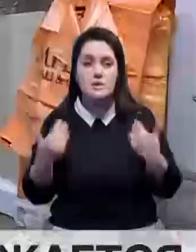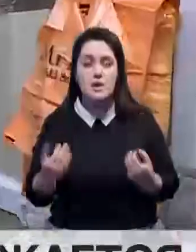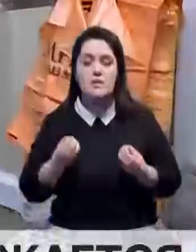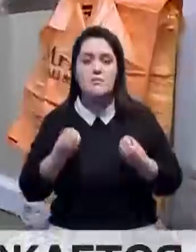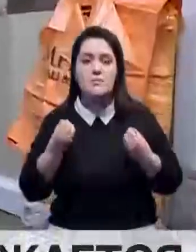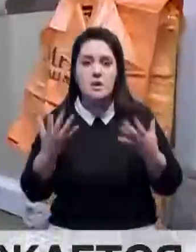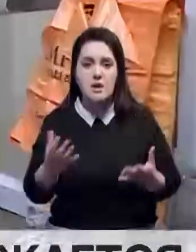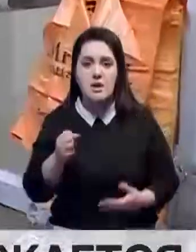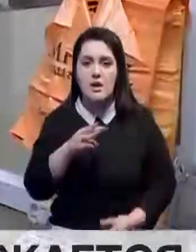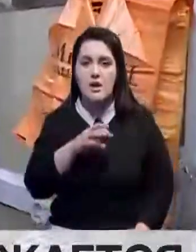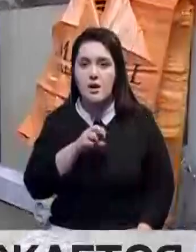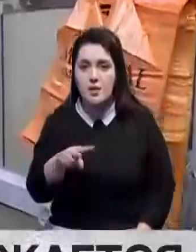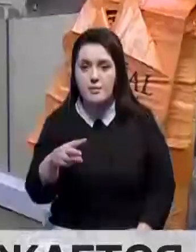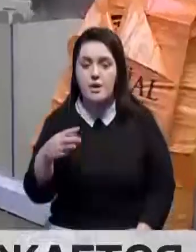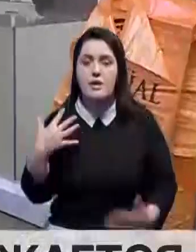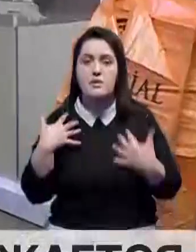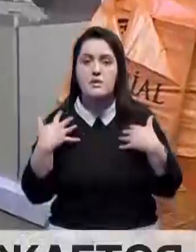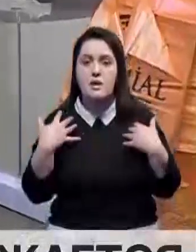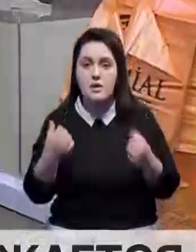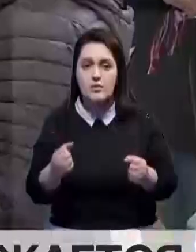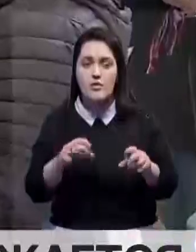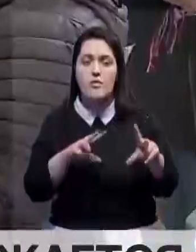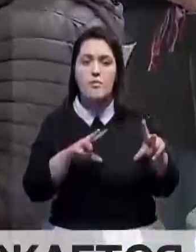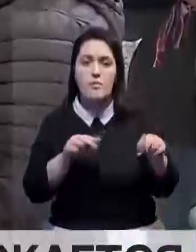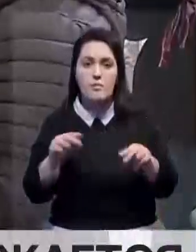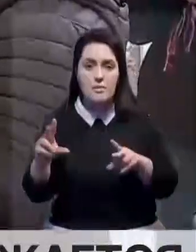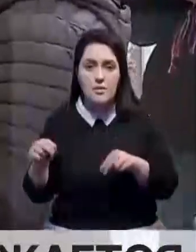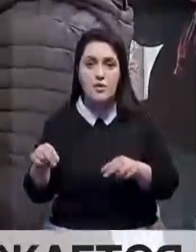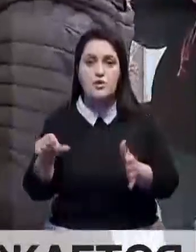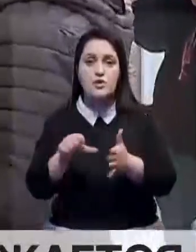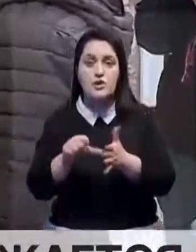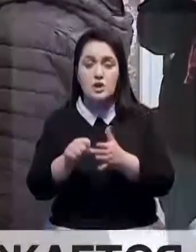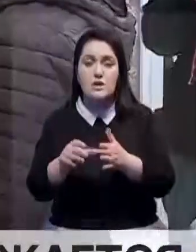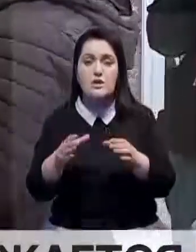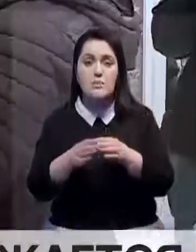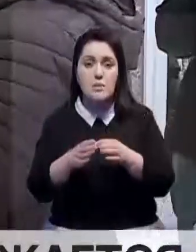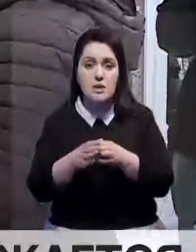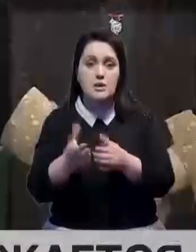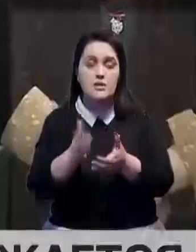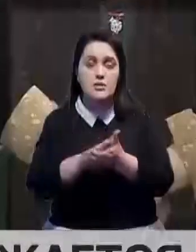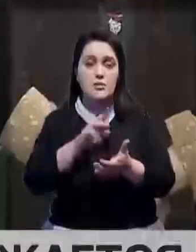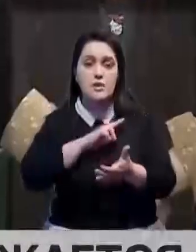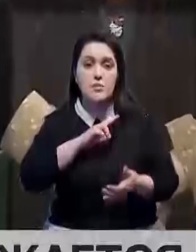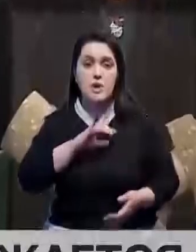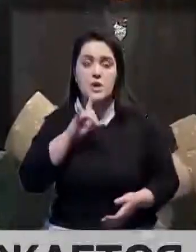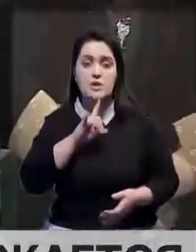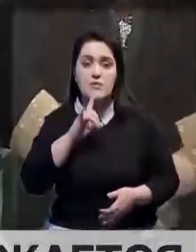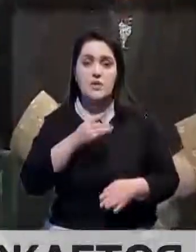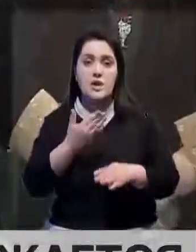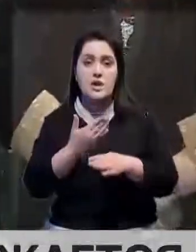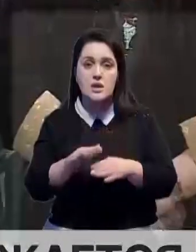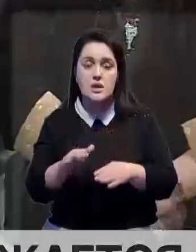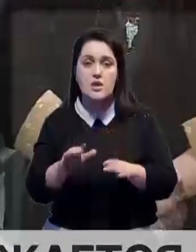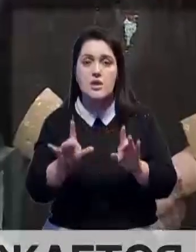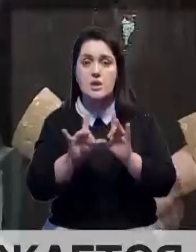Республиканцы поздравили горожан с праздником Амал и пожелали здоровья и благополучия. Кроме того, члены партии ознакомились с работой